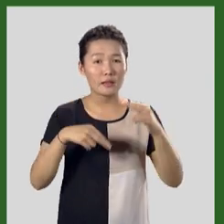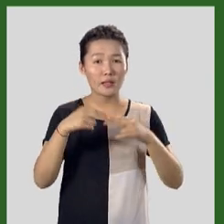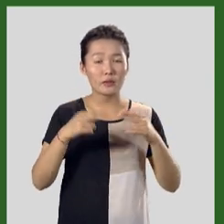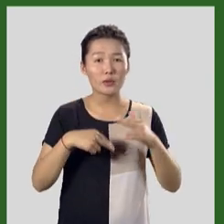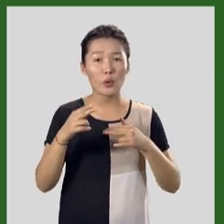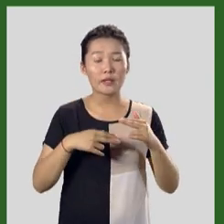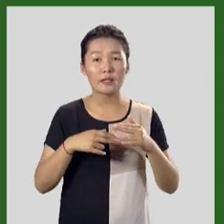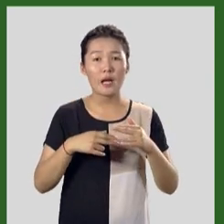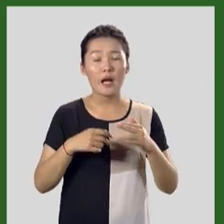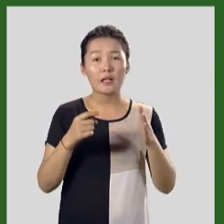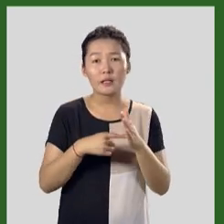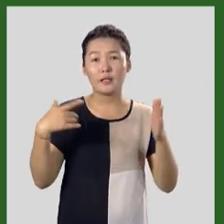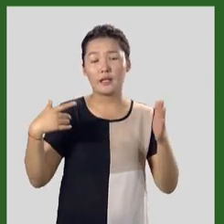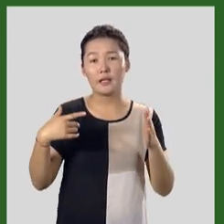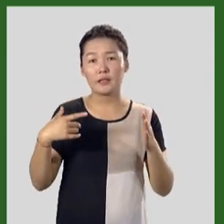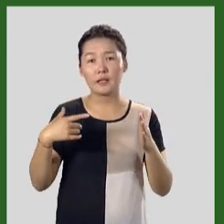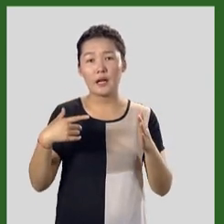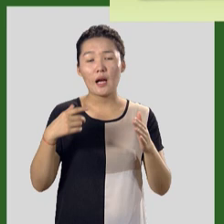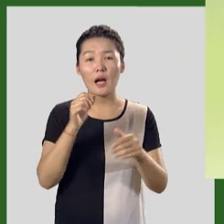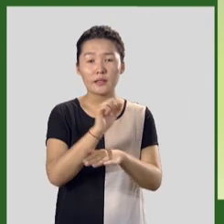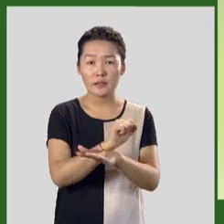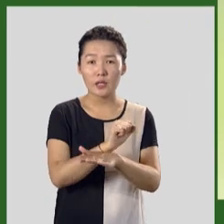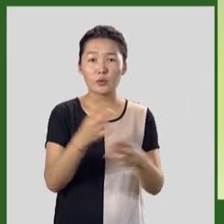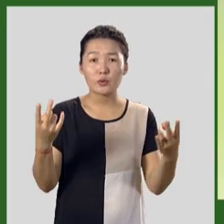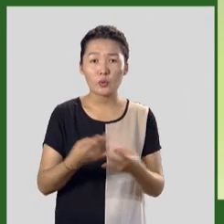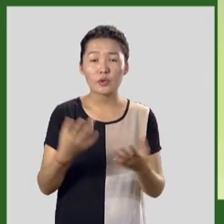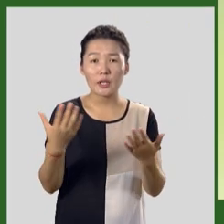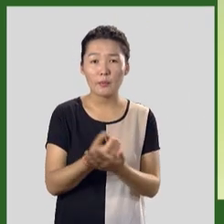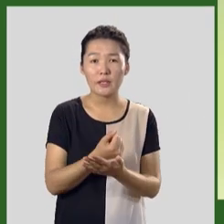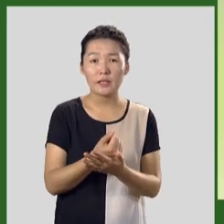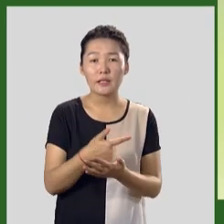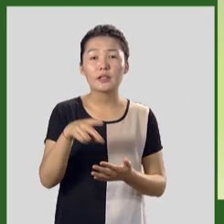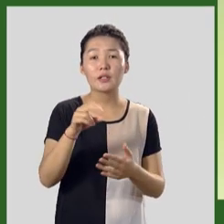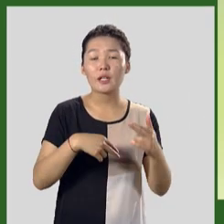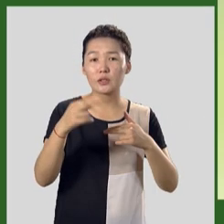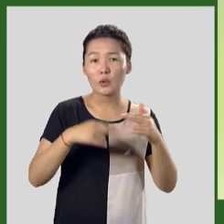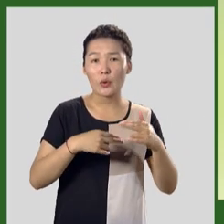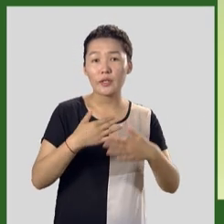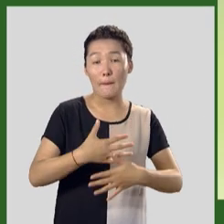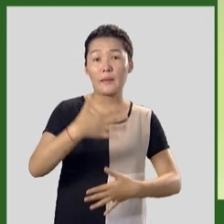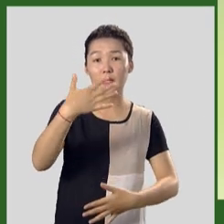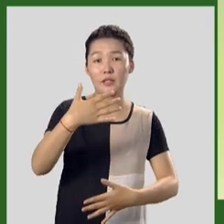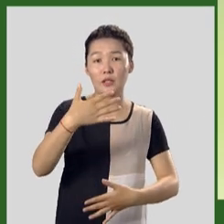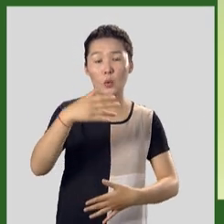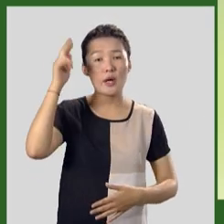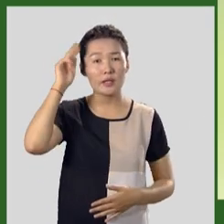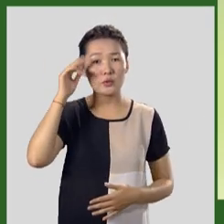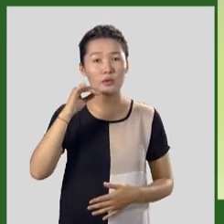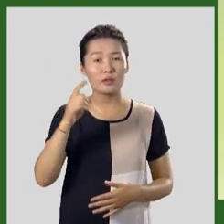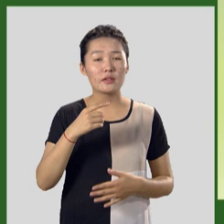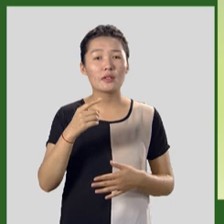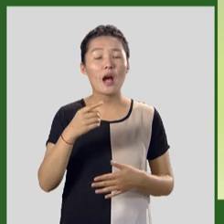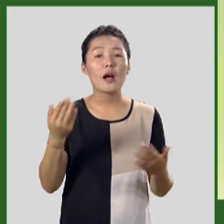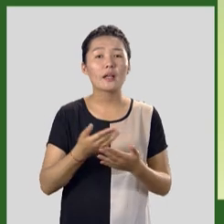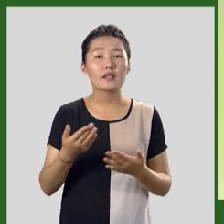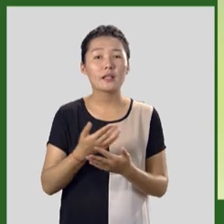гидроэлектростанции на реке нужно определить, где строить плотину. изучить, из каких пород